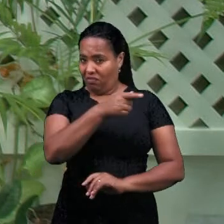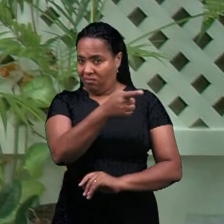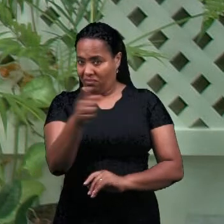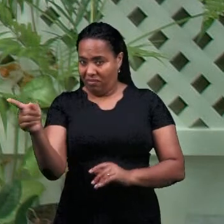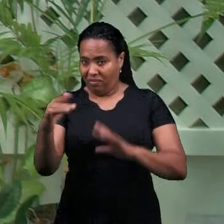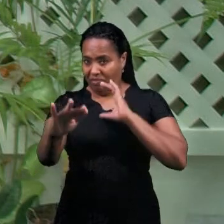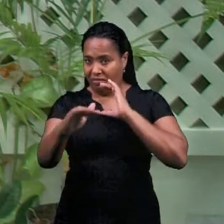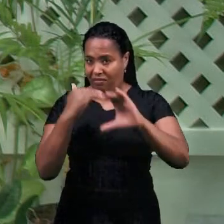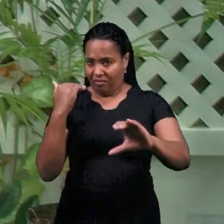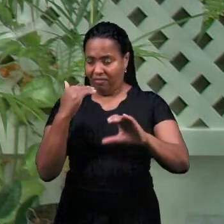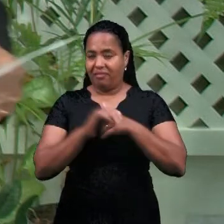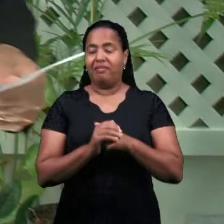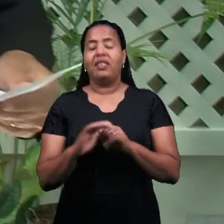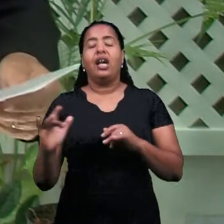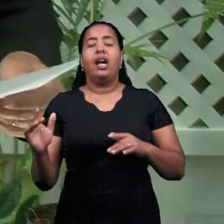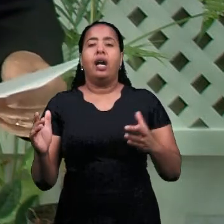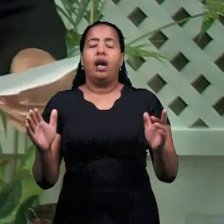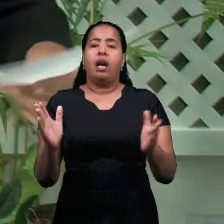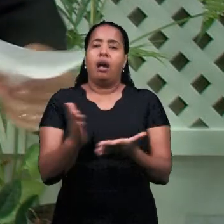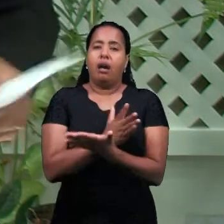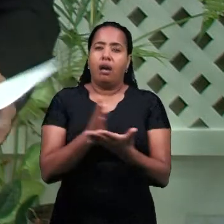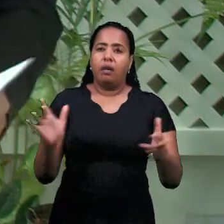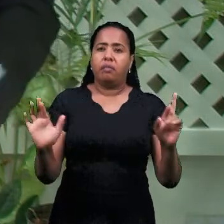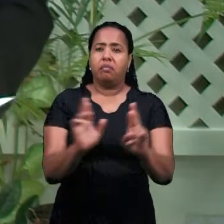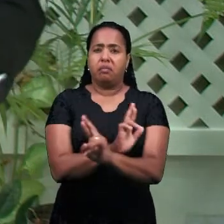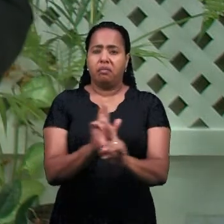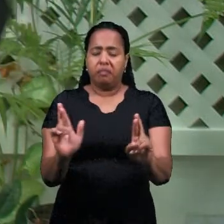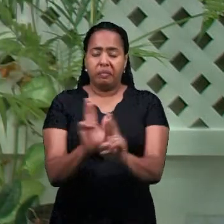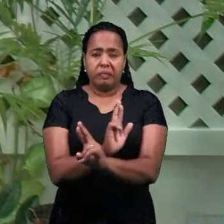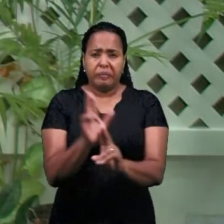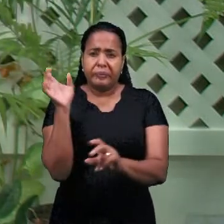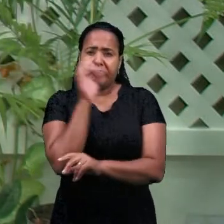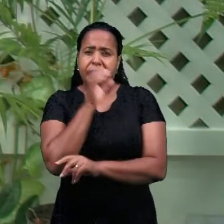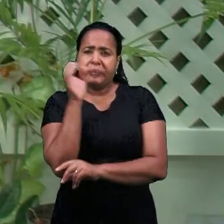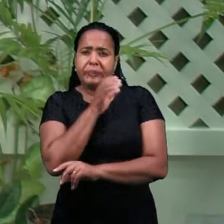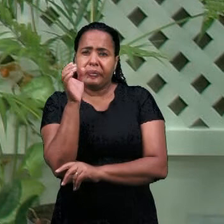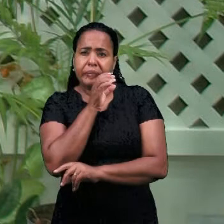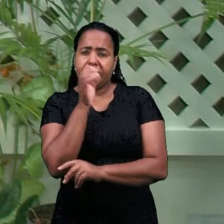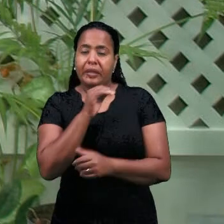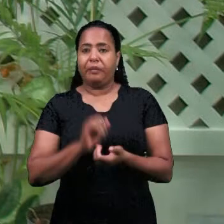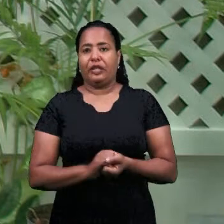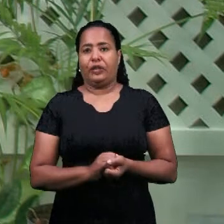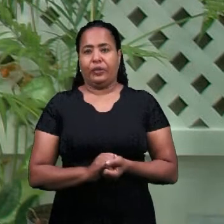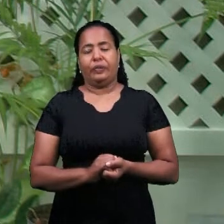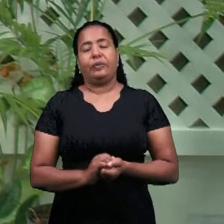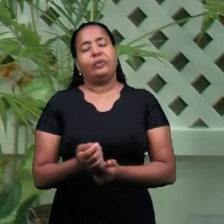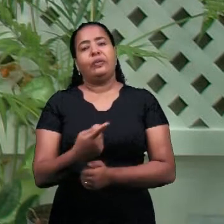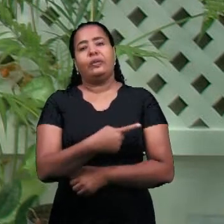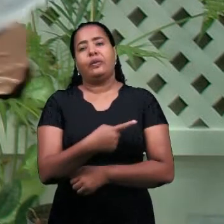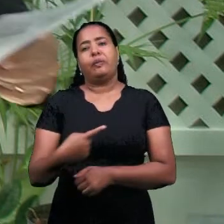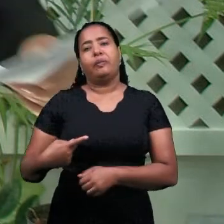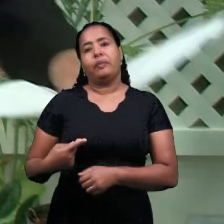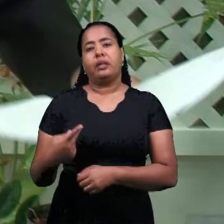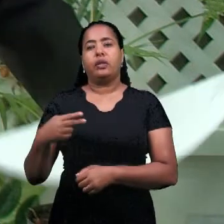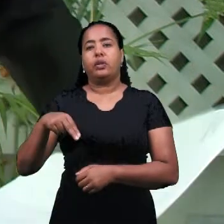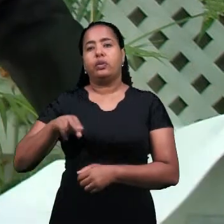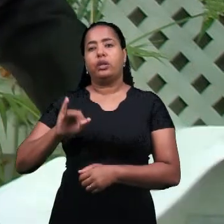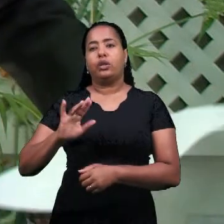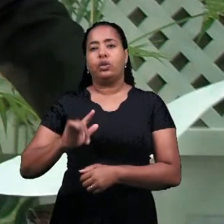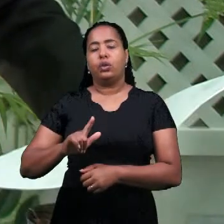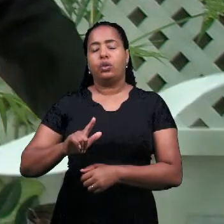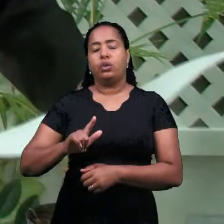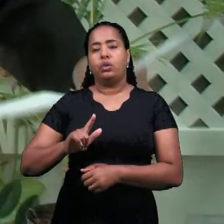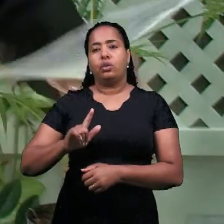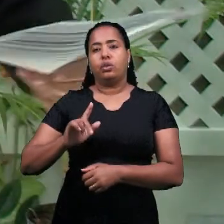sœurs. Je vais faire ici un rapport, une relation vite. Il y a le témoignage des pasteurs, pasteur O'Neill, qui nous